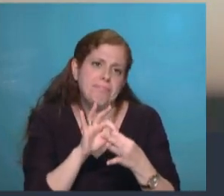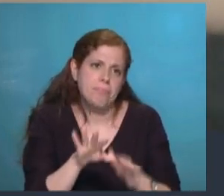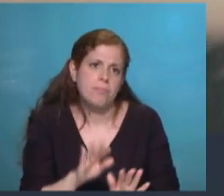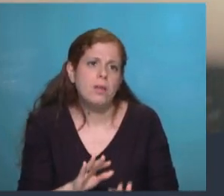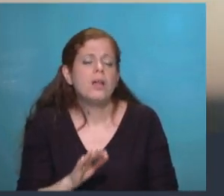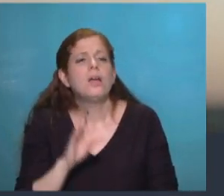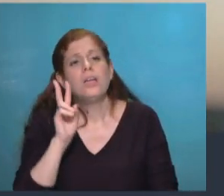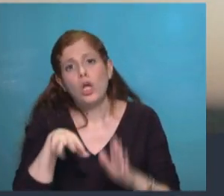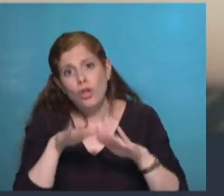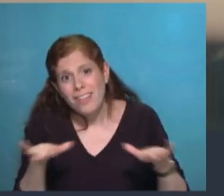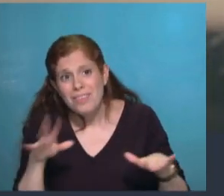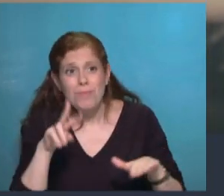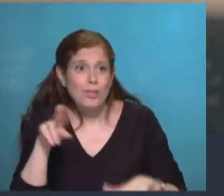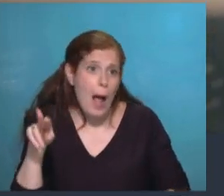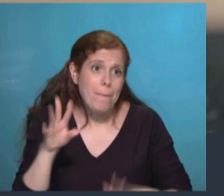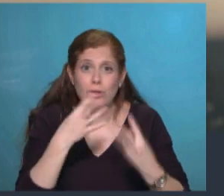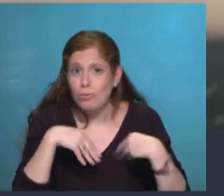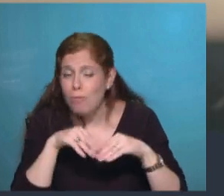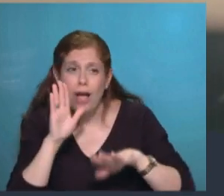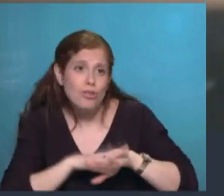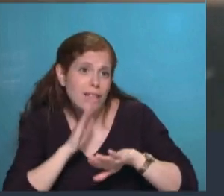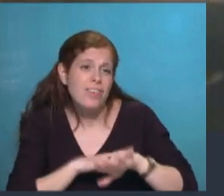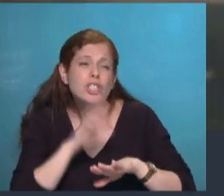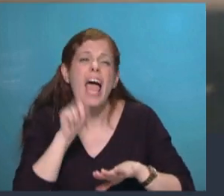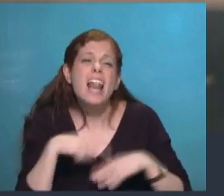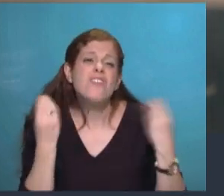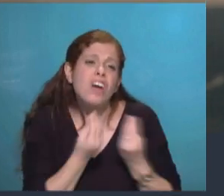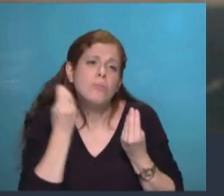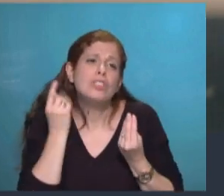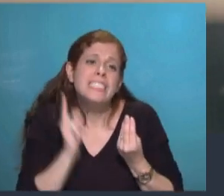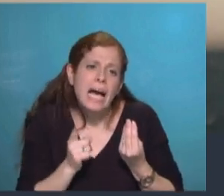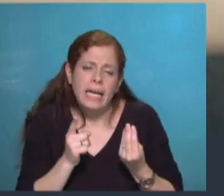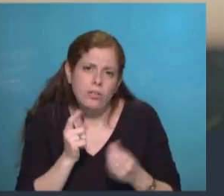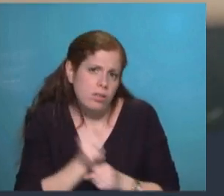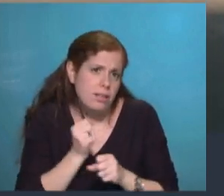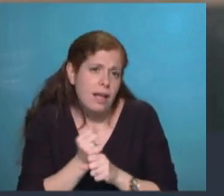יש לך ילדים, יש לך אחים, יש לך משפחה, יש לך תפקיד, יש לך 1,000 דברים שצריכים שתהיה שם ותעשה את זה.